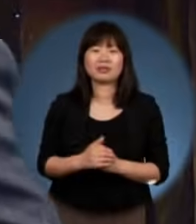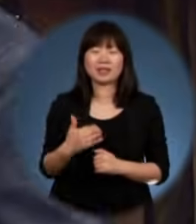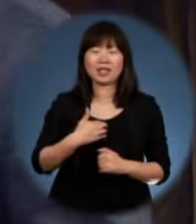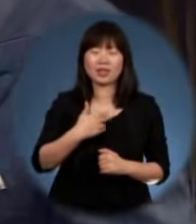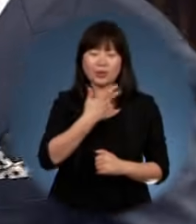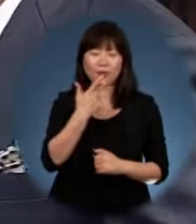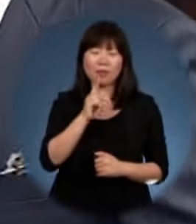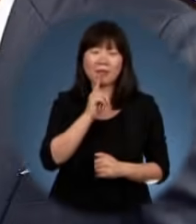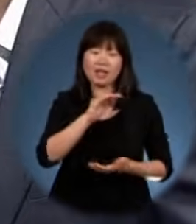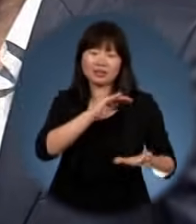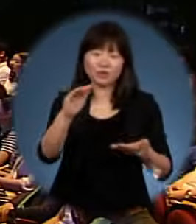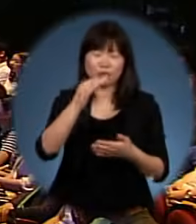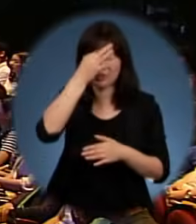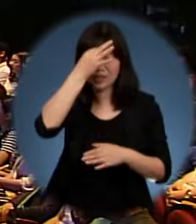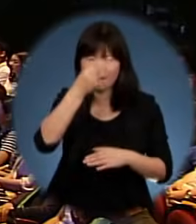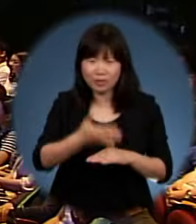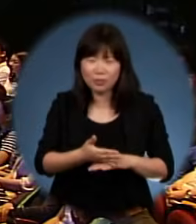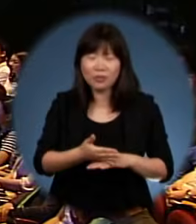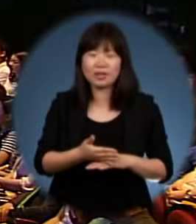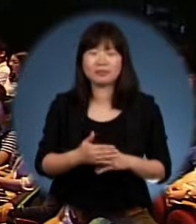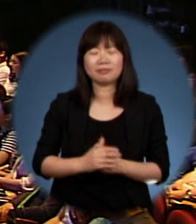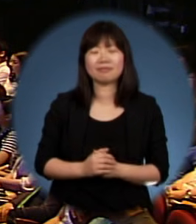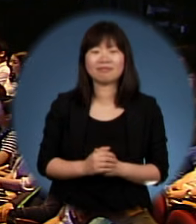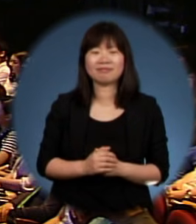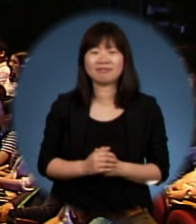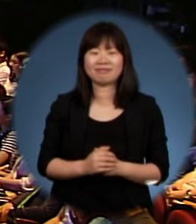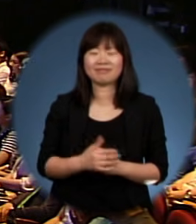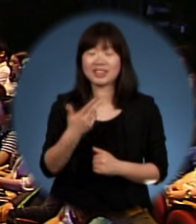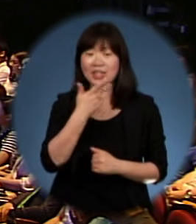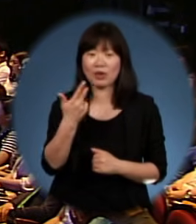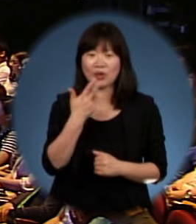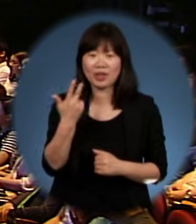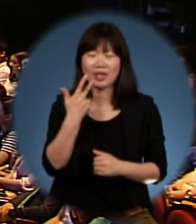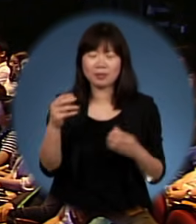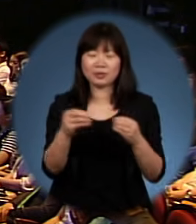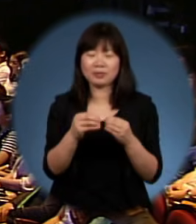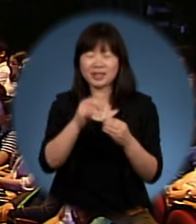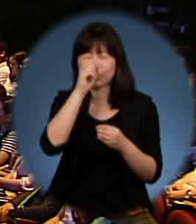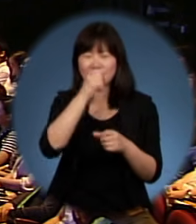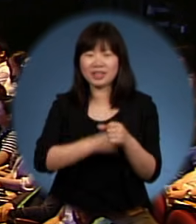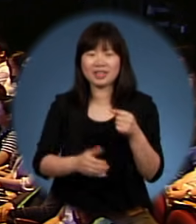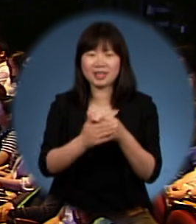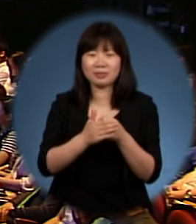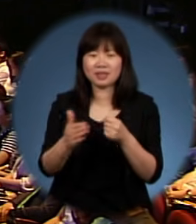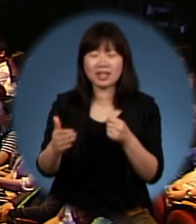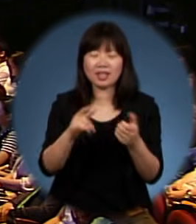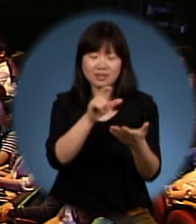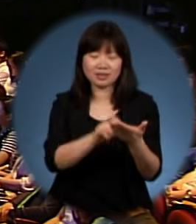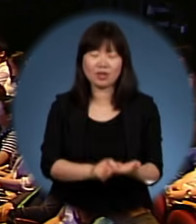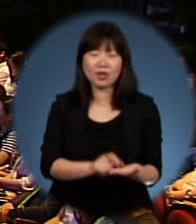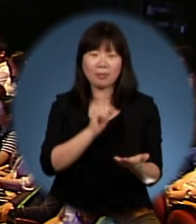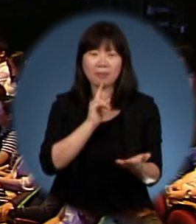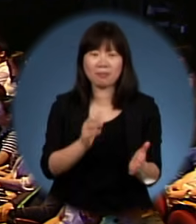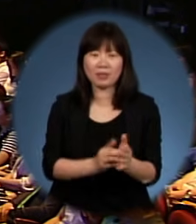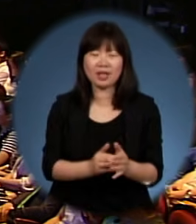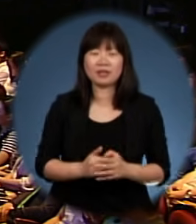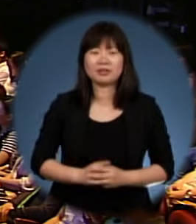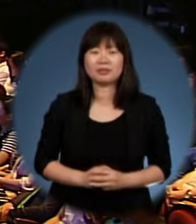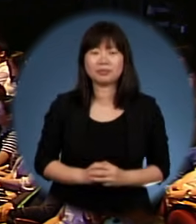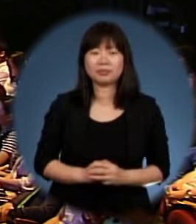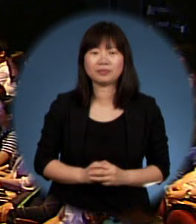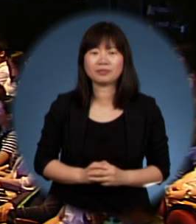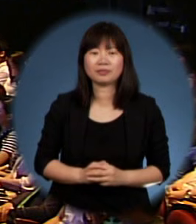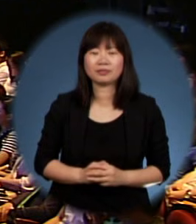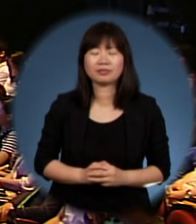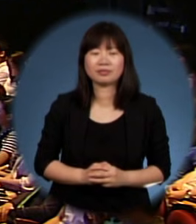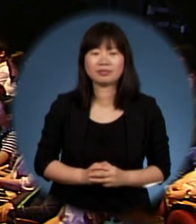작용으로 말씀드려서 죄송한데요 i 영어란 이 영어가 문맥이 아주 좋기 때문에 제가 이건 어제 거 들였습니다 아인 od 노우 댓